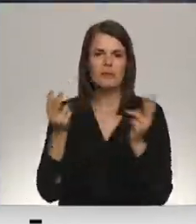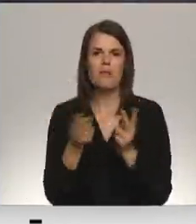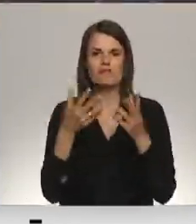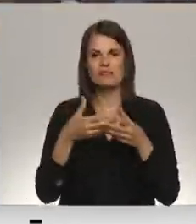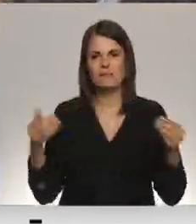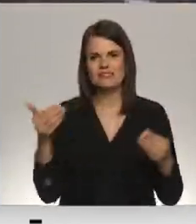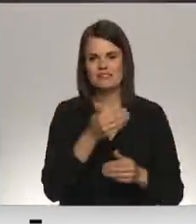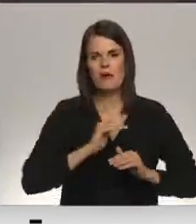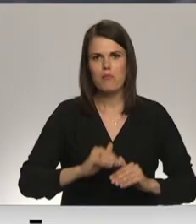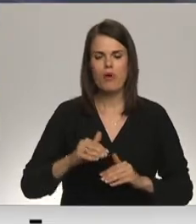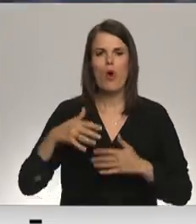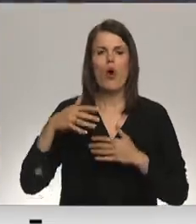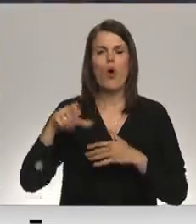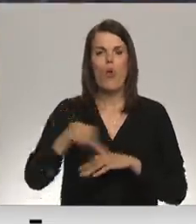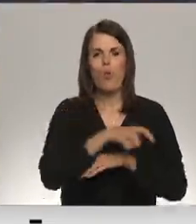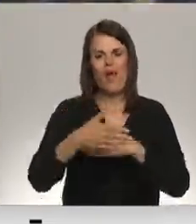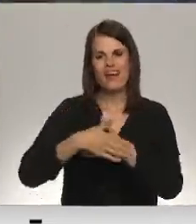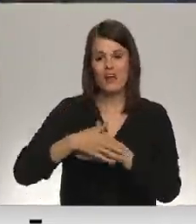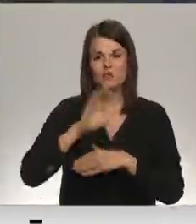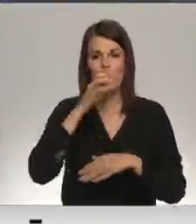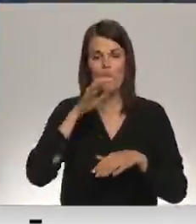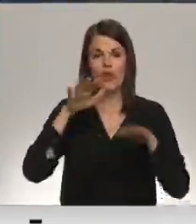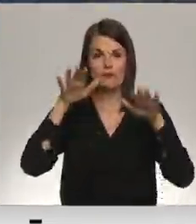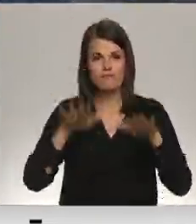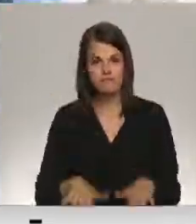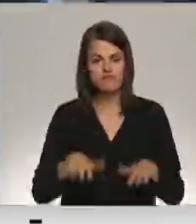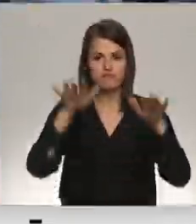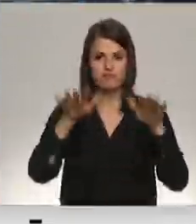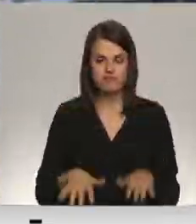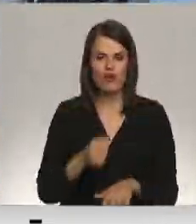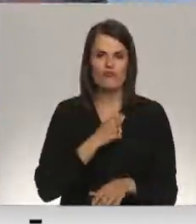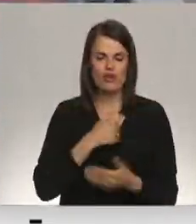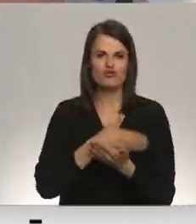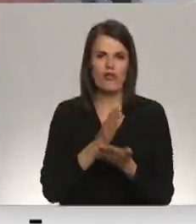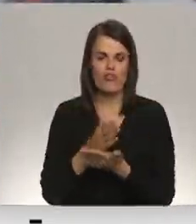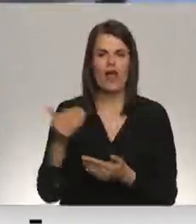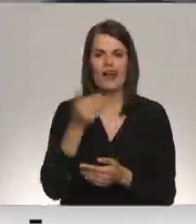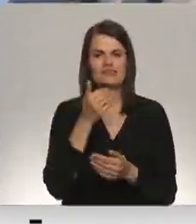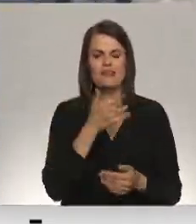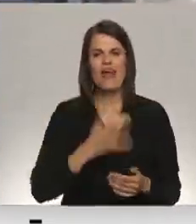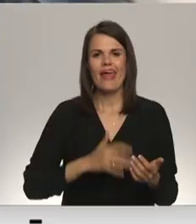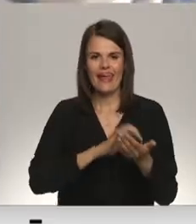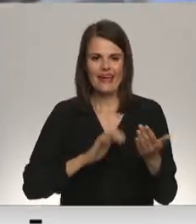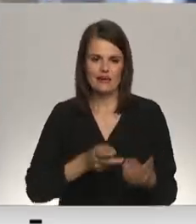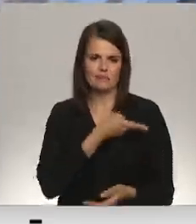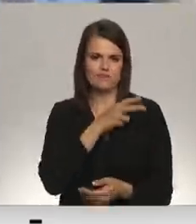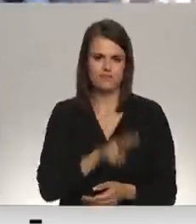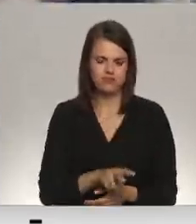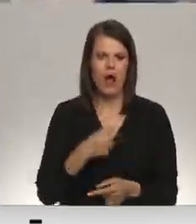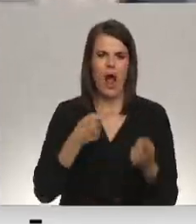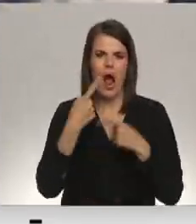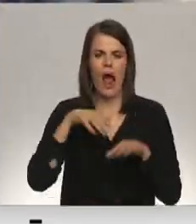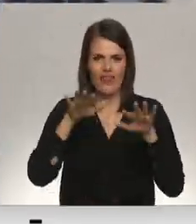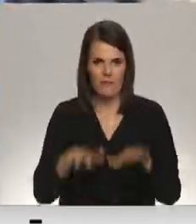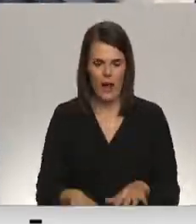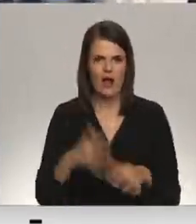pavasarī zivis nārsto upes krastos un līdz ar Daugavas ūdens līmeņa svārstībām, diemžēl daļa iet bojā. Es laidīšu atpakaļ, jo viņas vējā ļoti ātri apžūst un